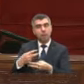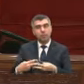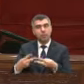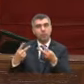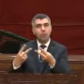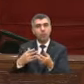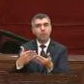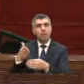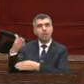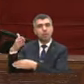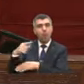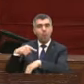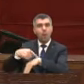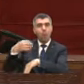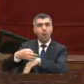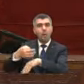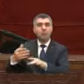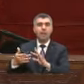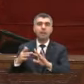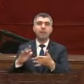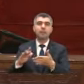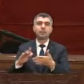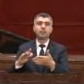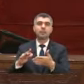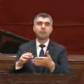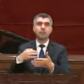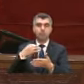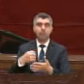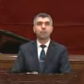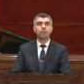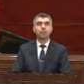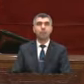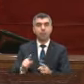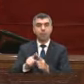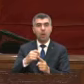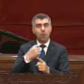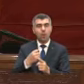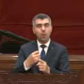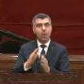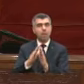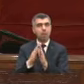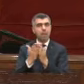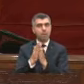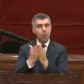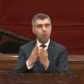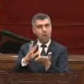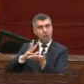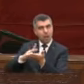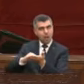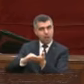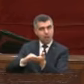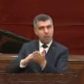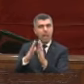القنصلية بالمواعيد عبر تطبيق خاص من خلاله ممكن ياخذ الجواز السفر، البطاقة الوطنية،